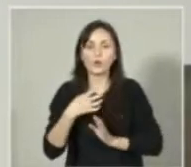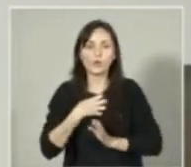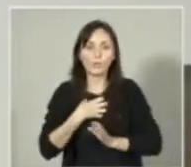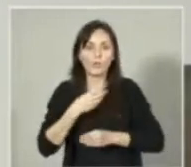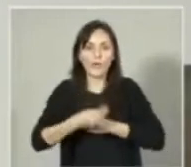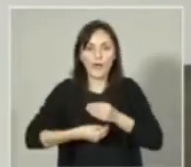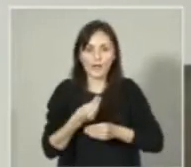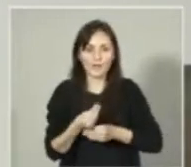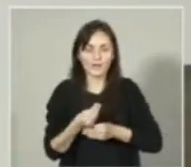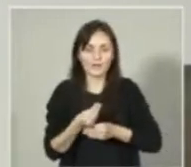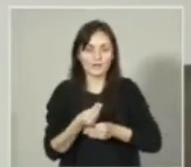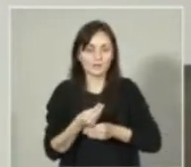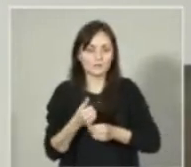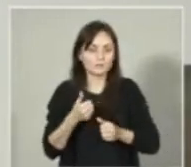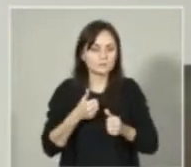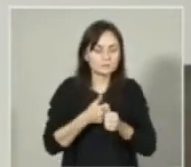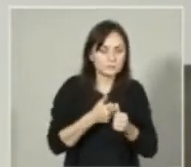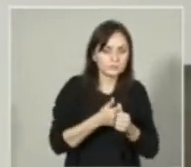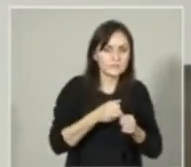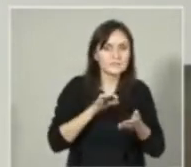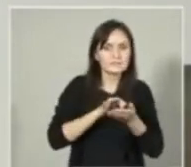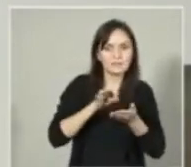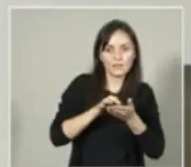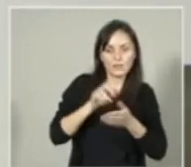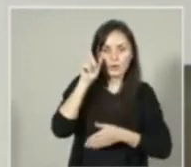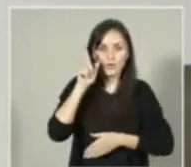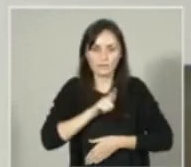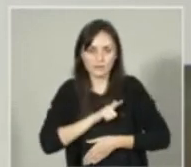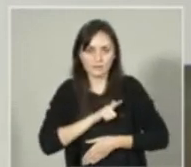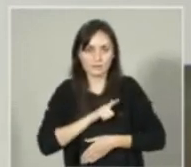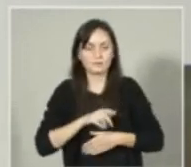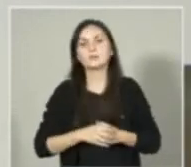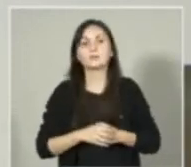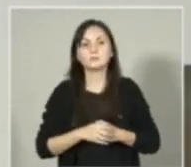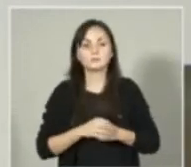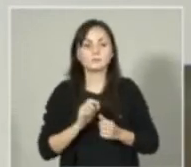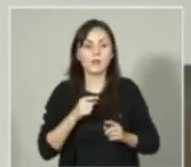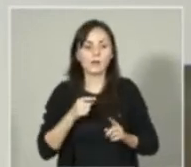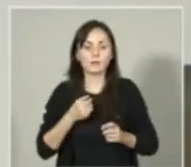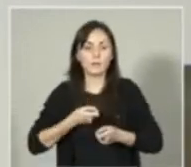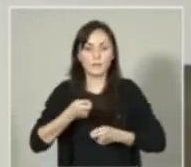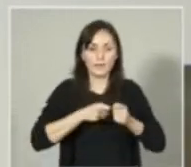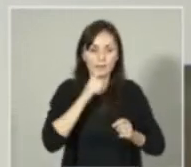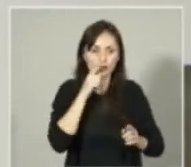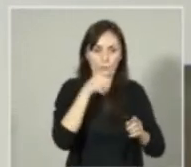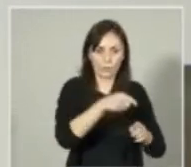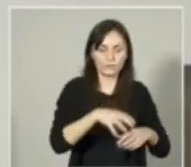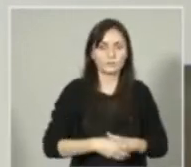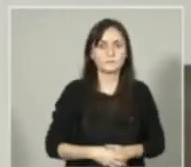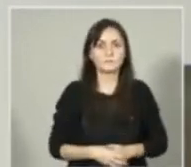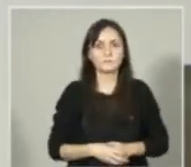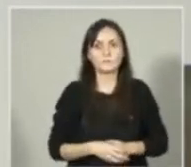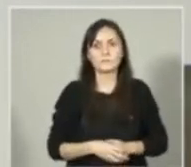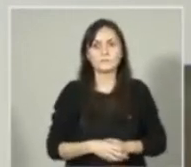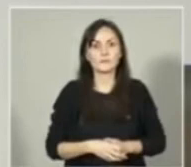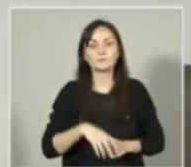ruta des d'aquest usuari fins als civils armats i les milícies antibalaca destinataris finals de la munició. Senyor Gual, vostè sap